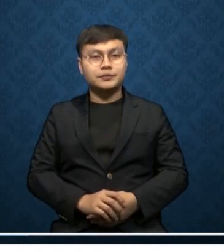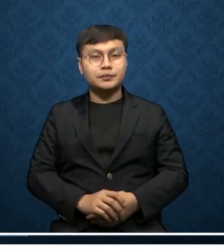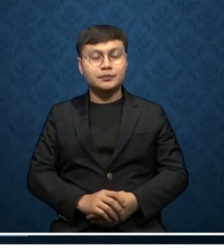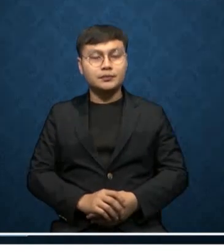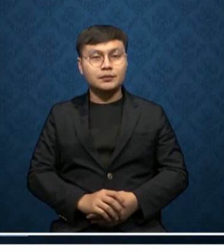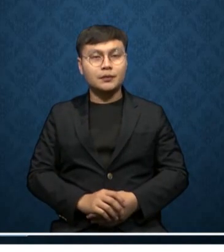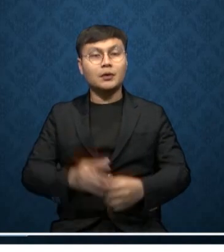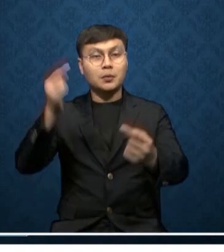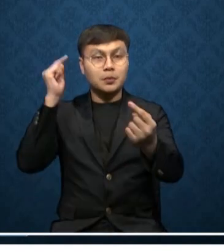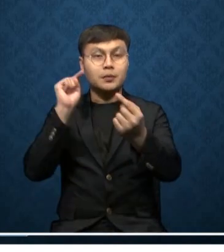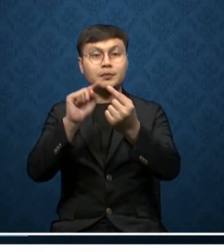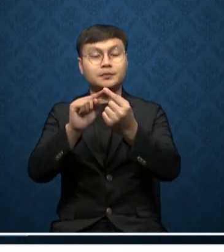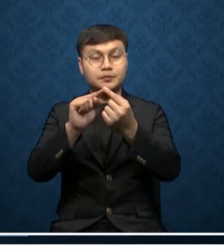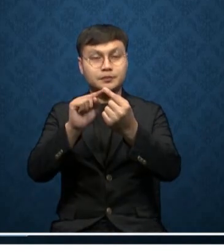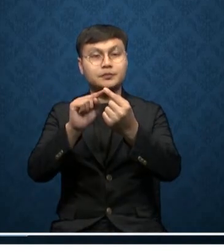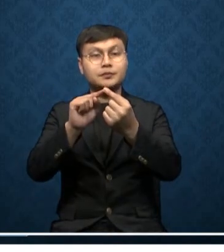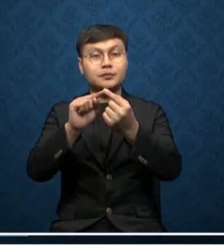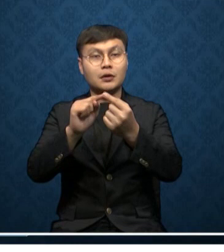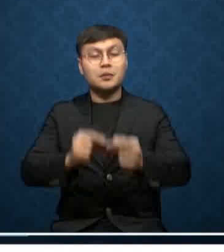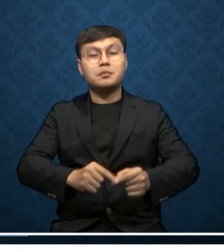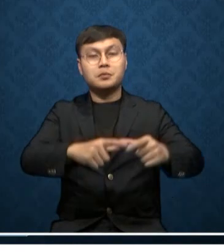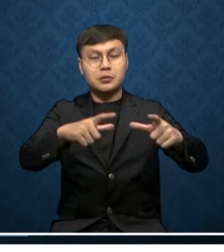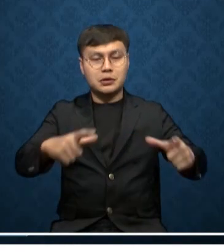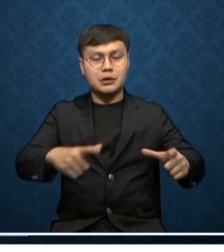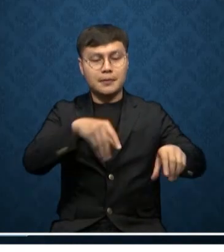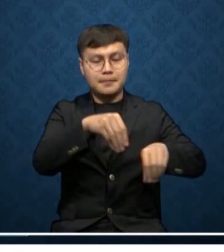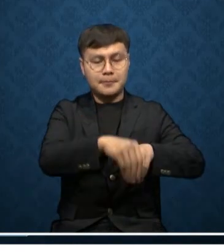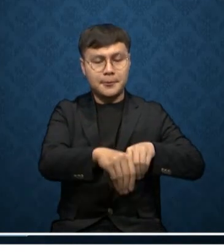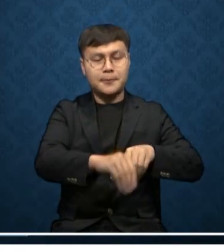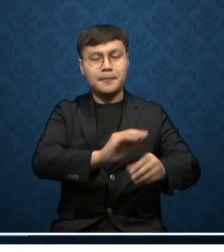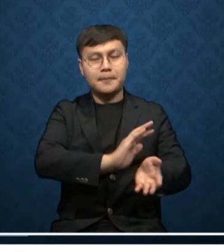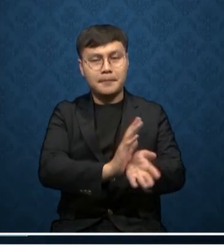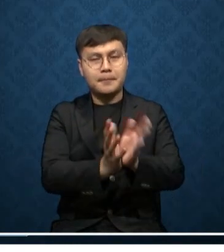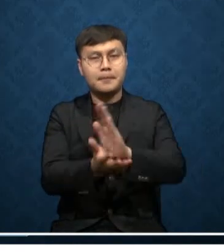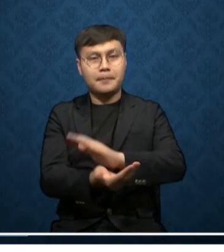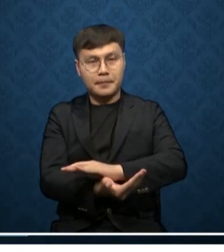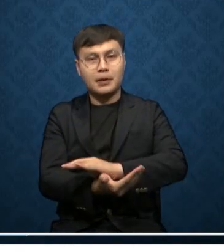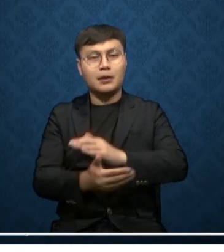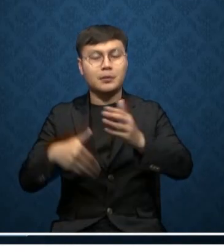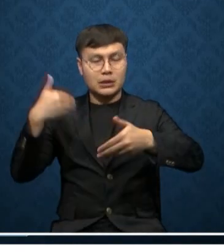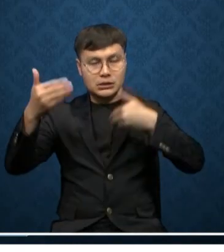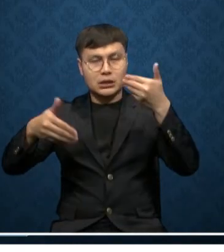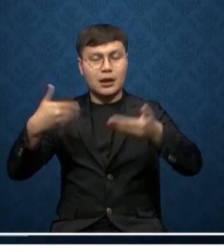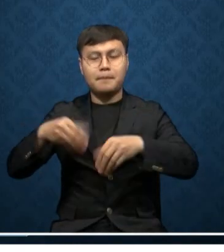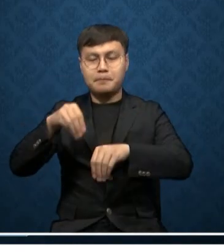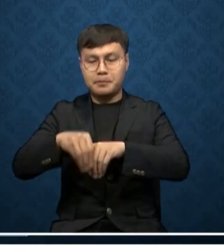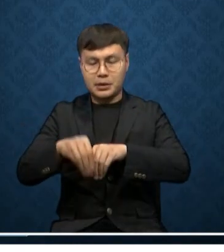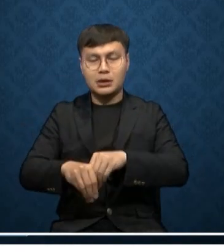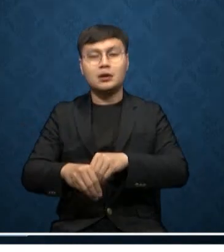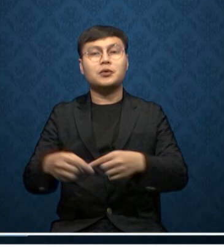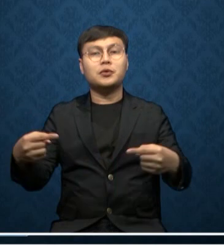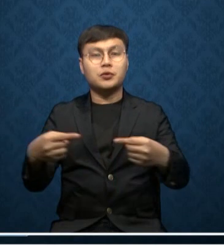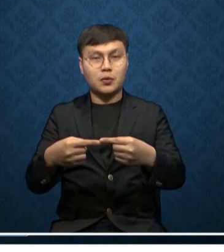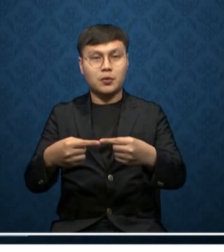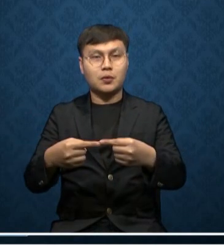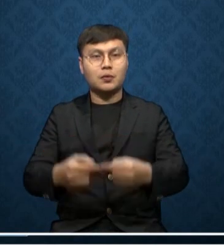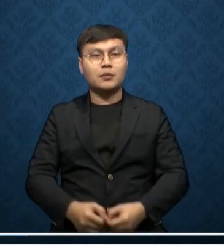โดยมีเป้าหมายการเปลี่ยนพื้นที่พืชที่ไม่เหมาะสมไปสู่กิจกรรมหรือการปลูกพืชที่เหมาะสมเนี่ยเรามีพื้นที่ไม่เหมาะสมประมาณ